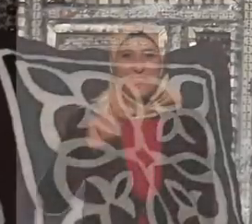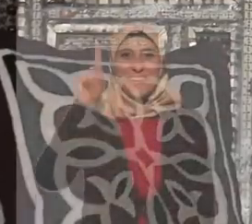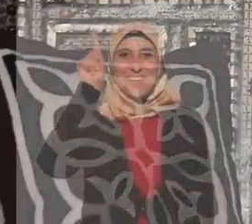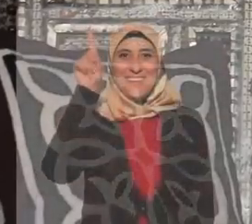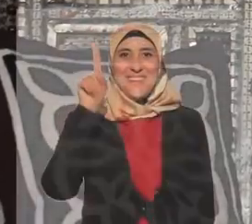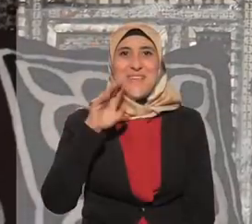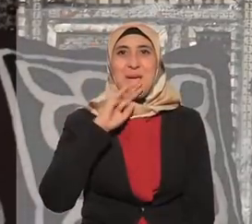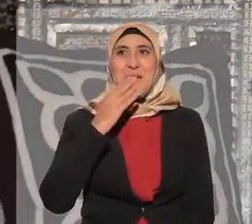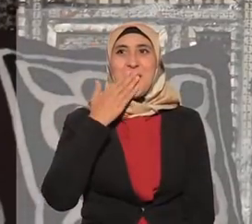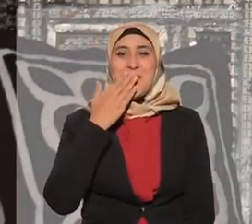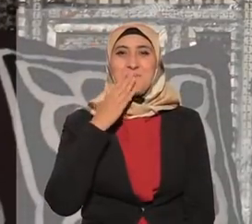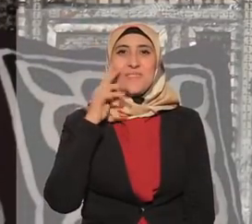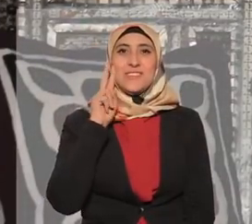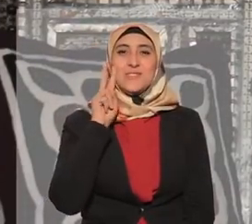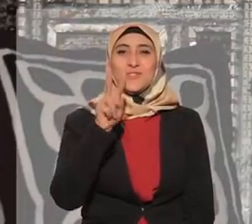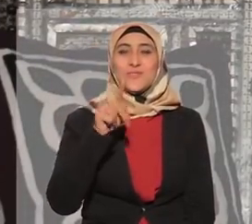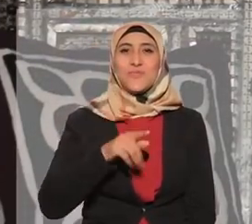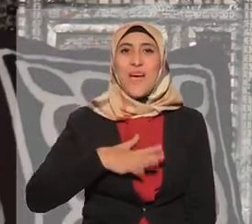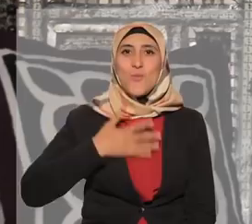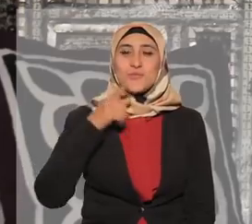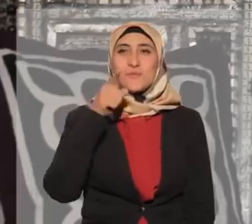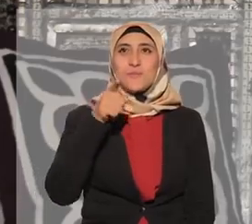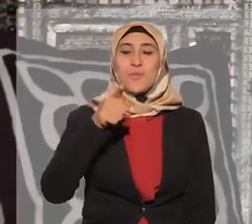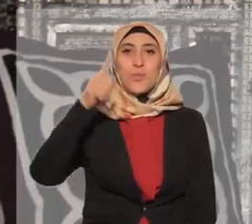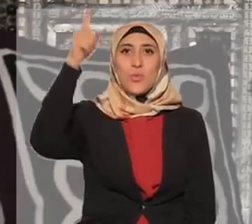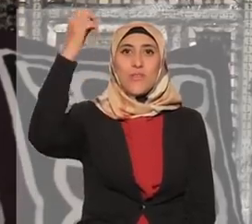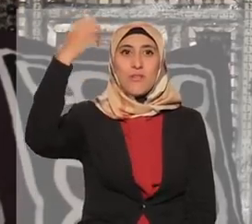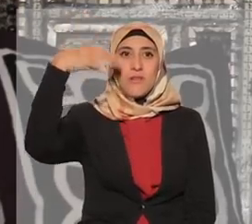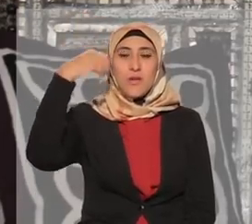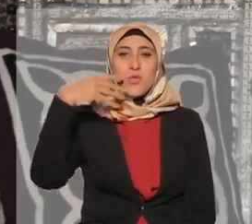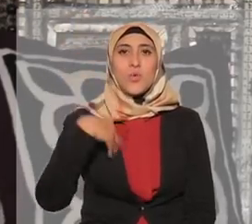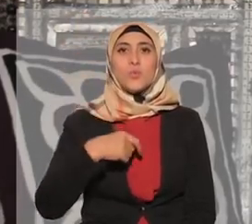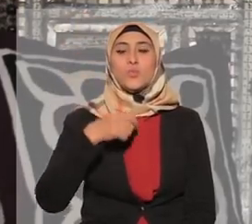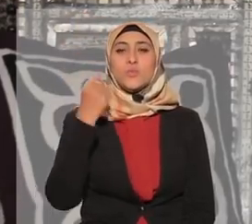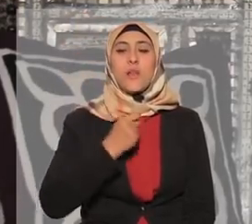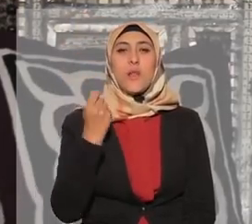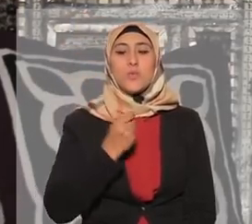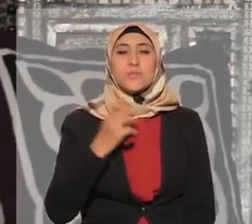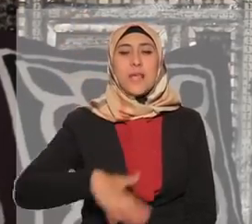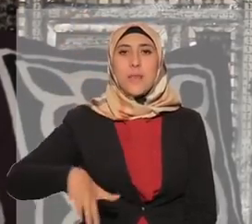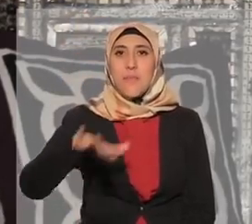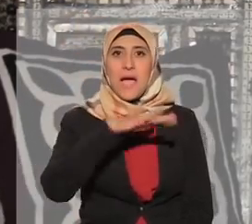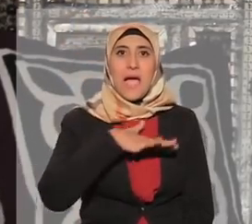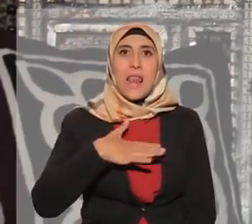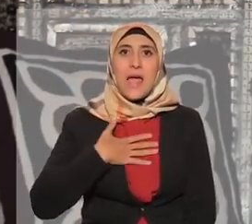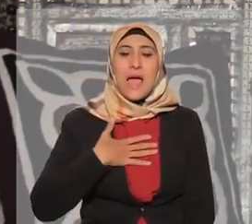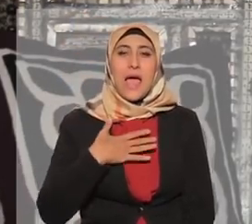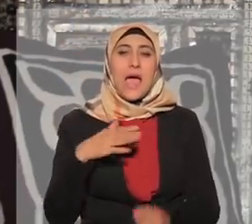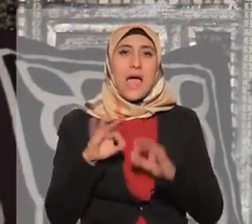الحمد لله حمدا ننال به الرضا، وصلى الله وسلم على سيد أهل الرضا